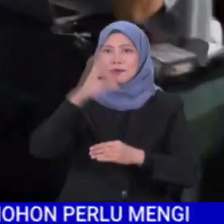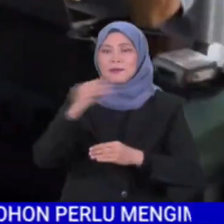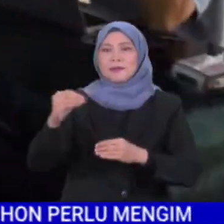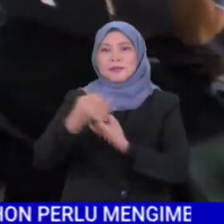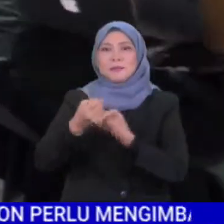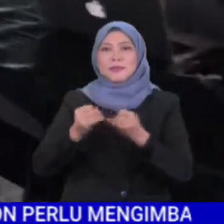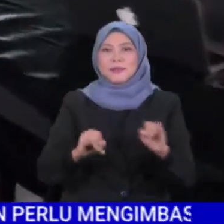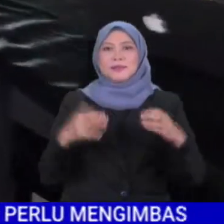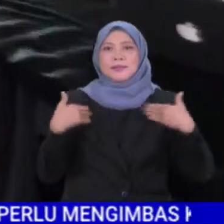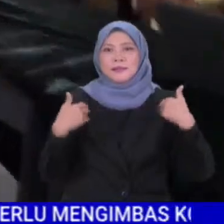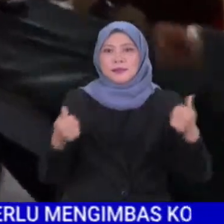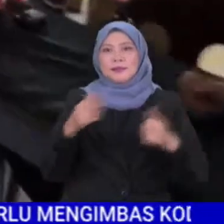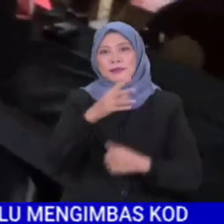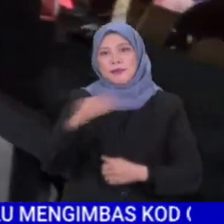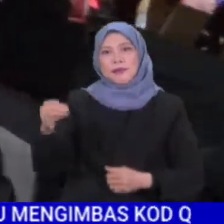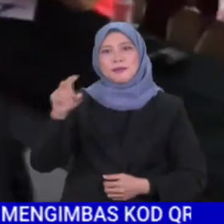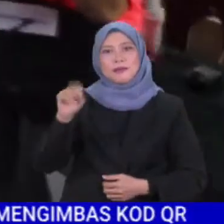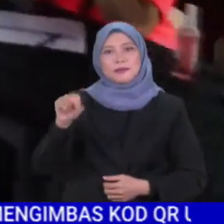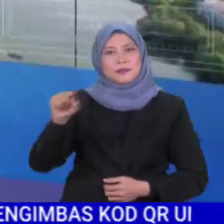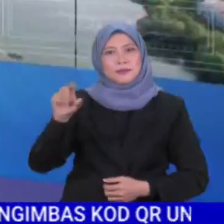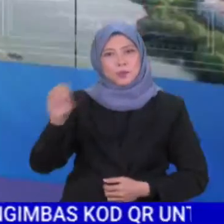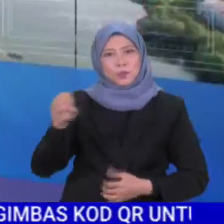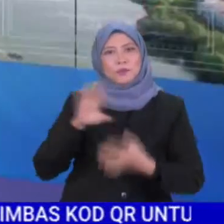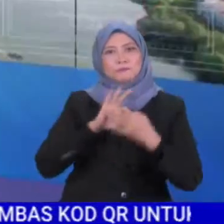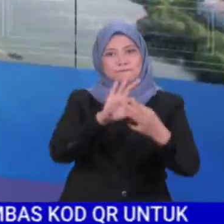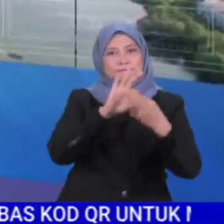Kesihatan dan Badan Bukan Kerajaan.